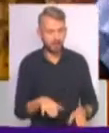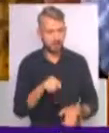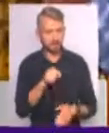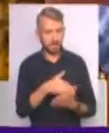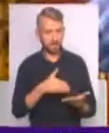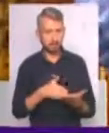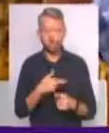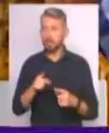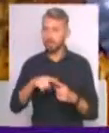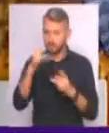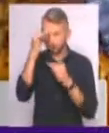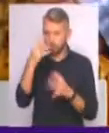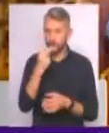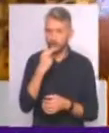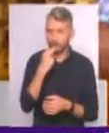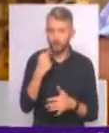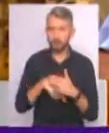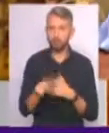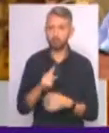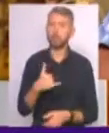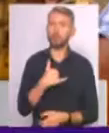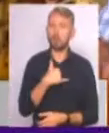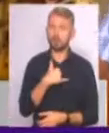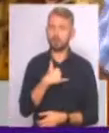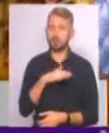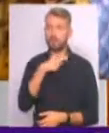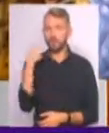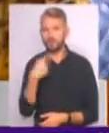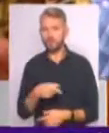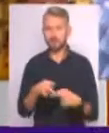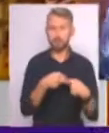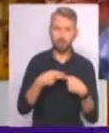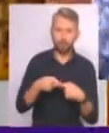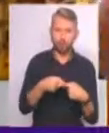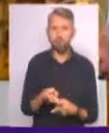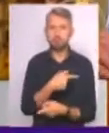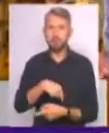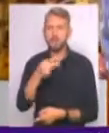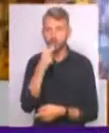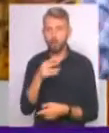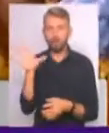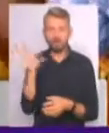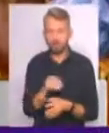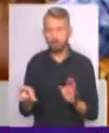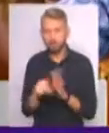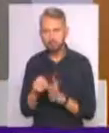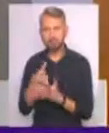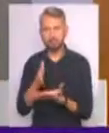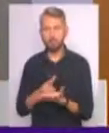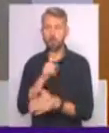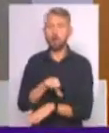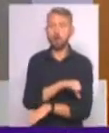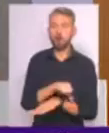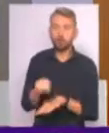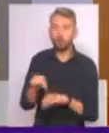це культура харчування, тому що у нас, в Росії, в Білорусі, ми їмо все з хлібом. За кордоном вам